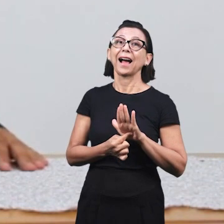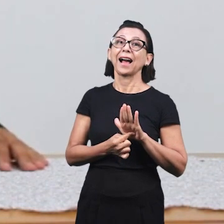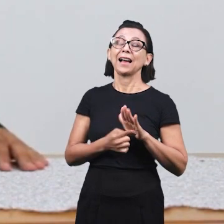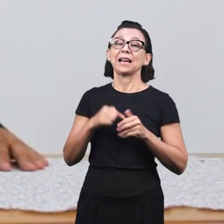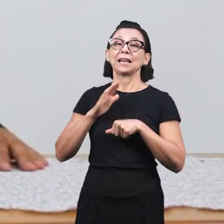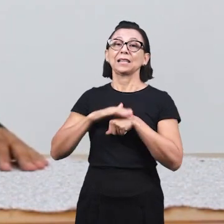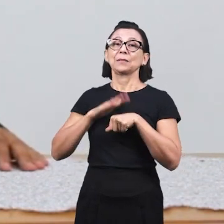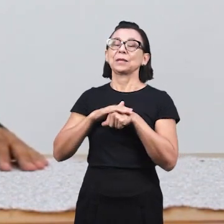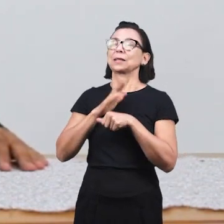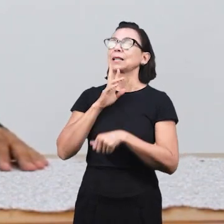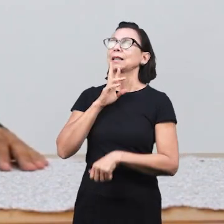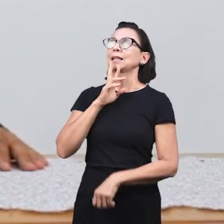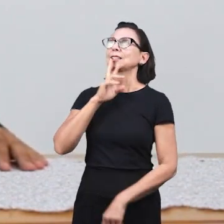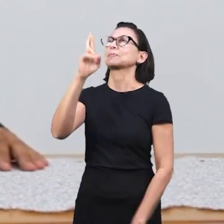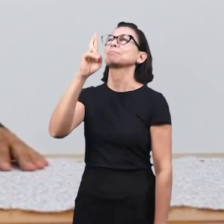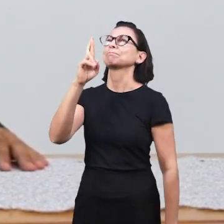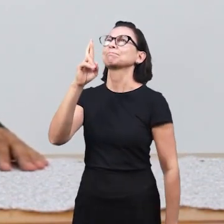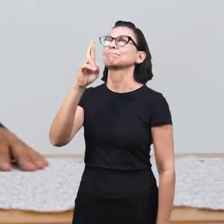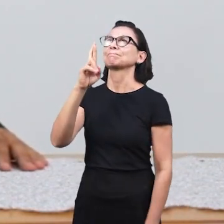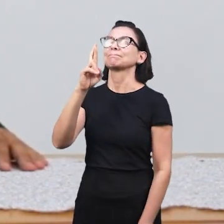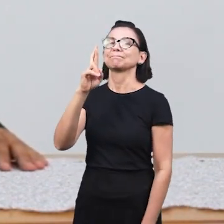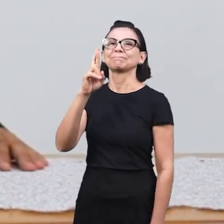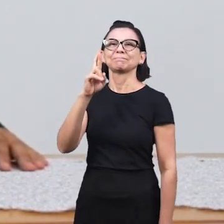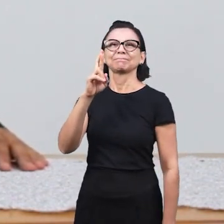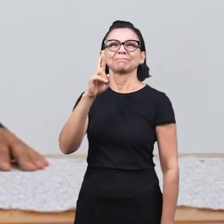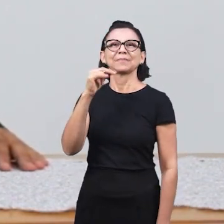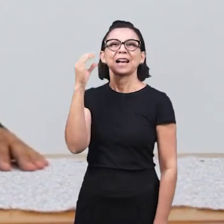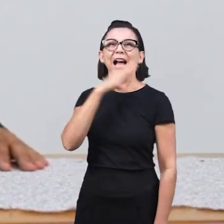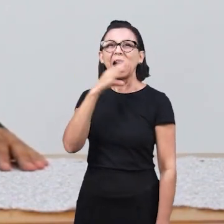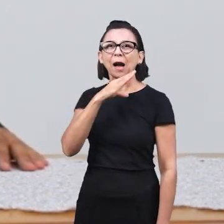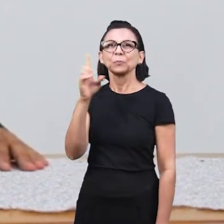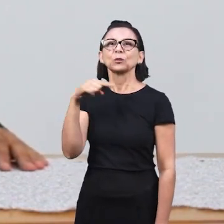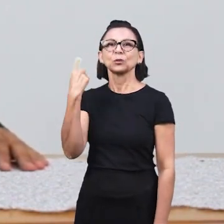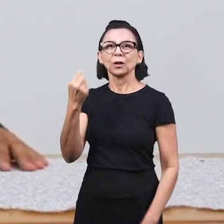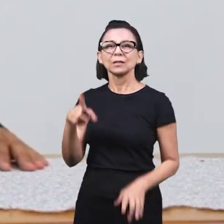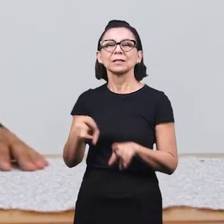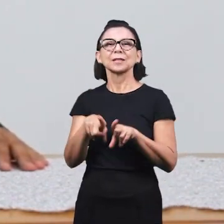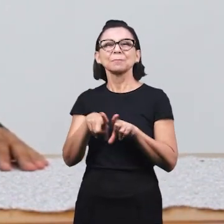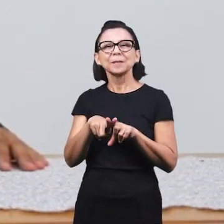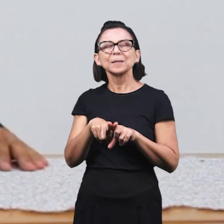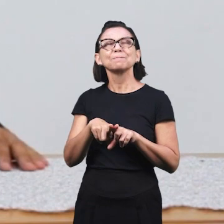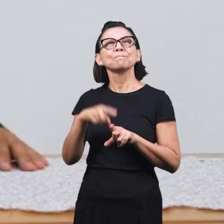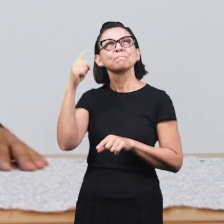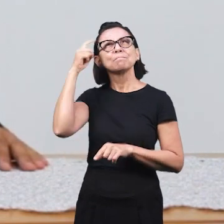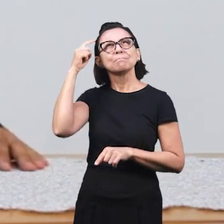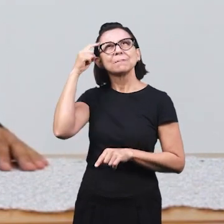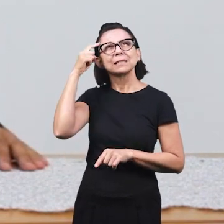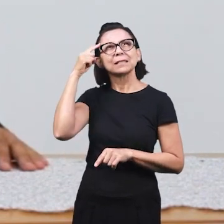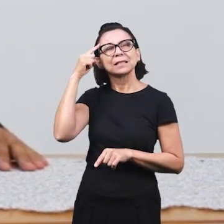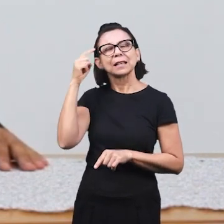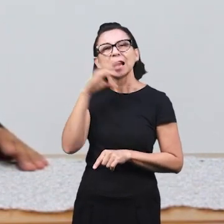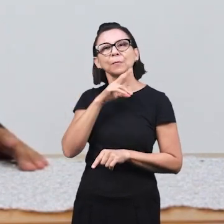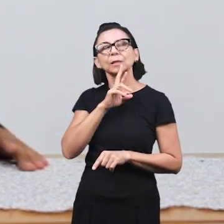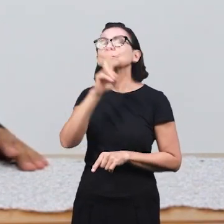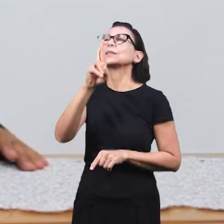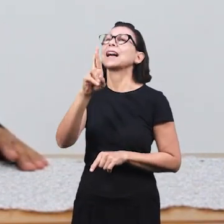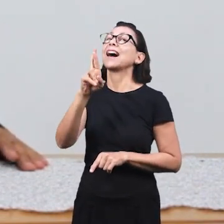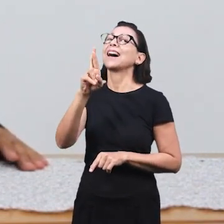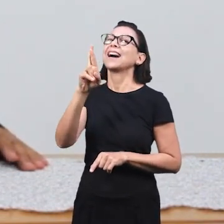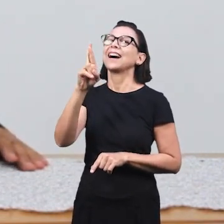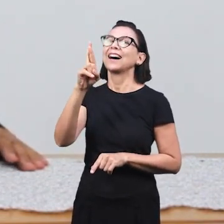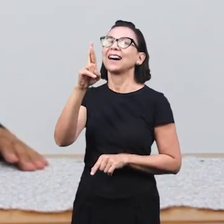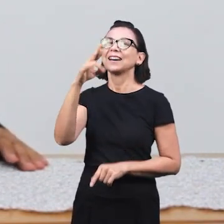риторика псалмиста, он сам же отвечает. И у нас тоже на языке должен быть